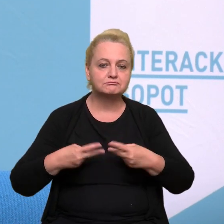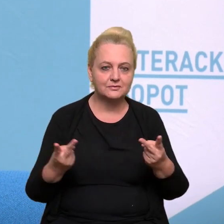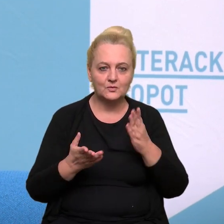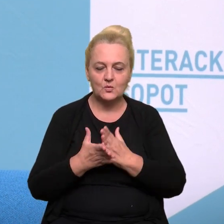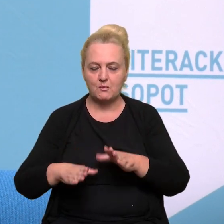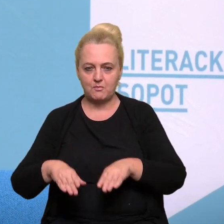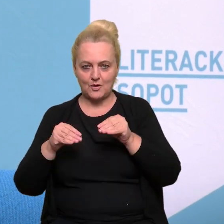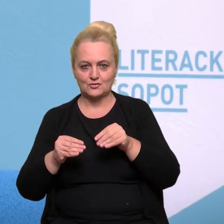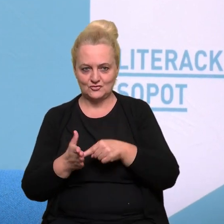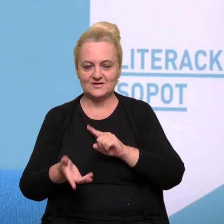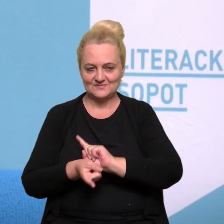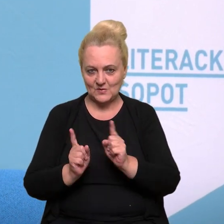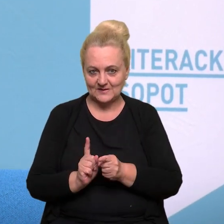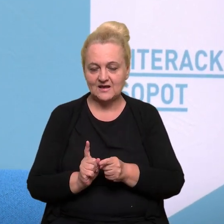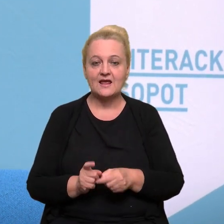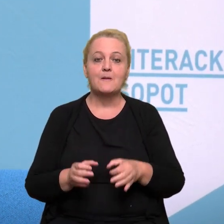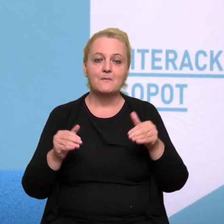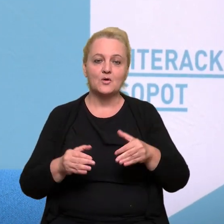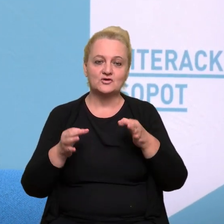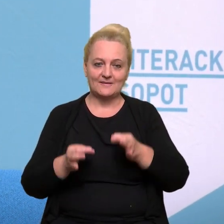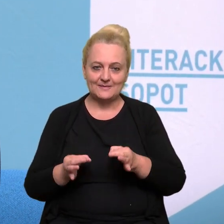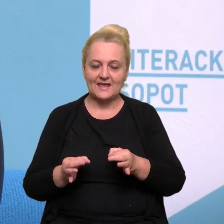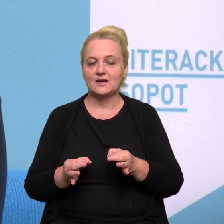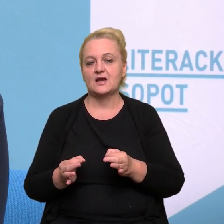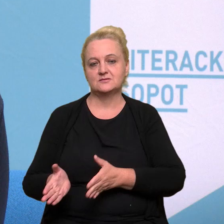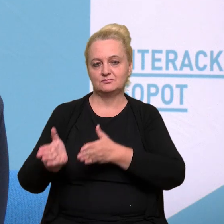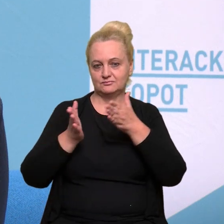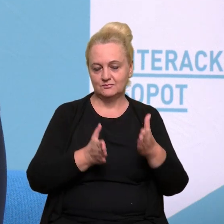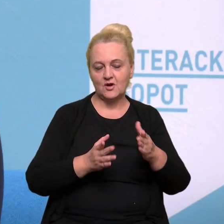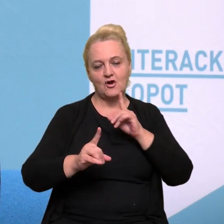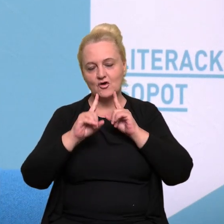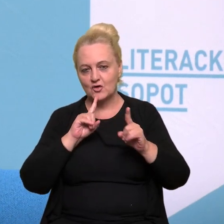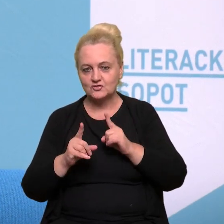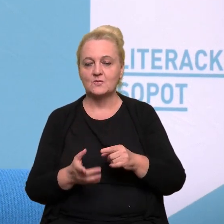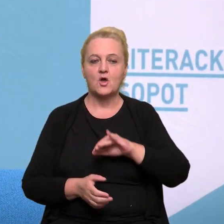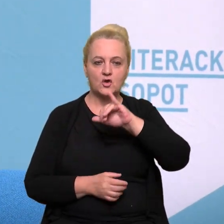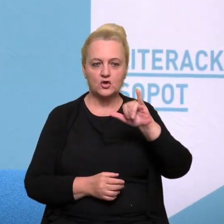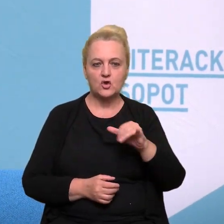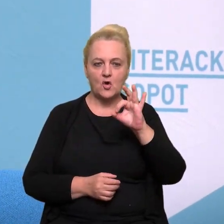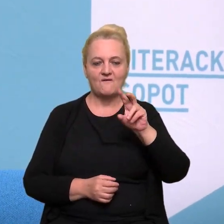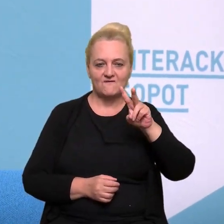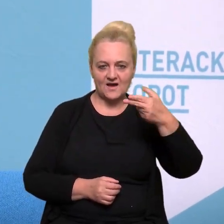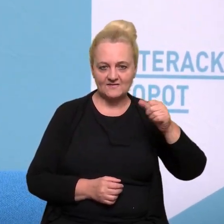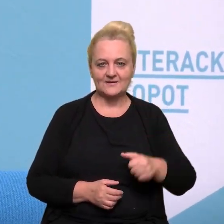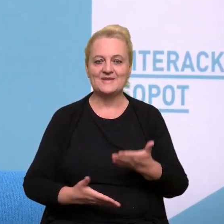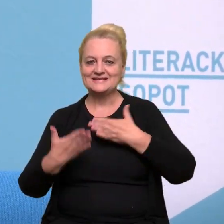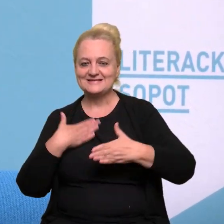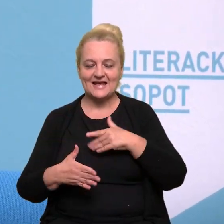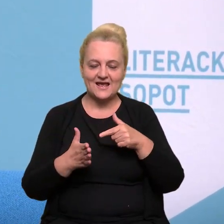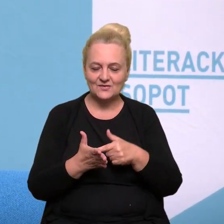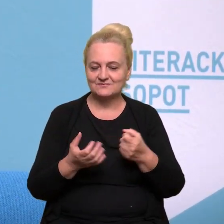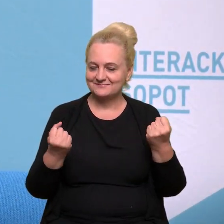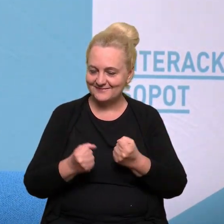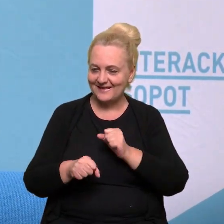chodzi o rozpoczęcie tego spotkania i możemy teraz przejść do rozmowy z Jovanną. Cieszę się